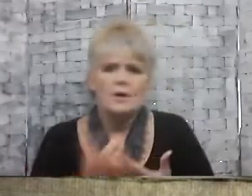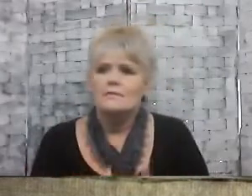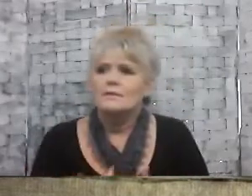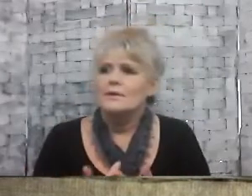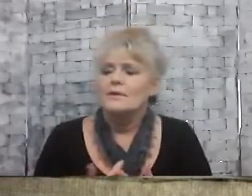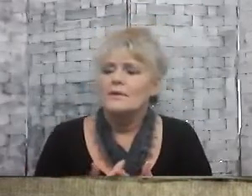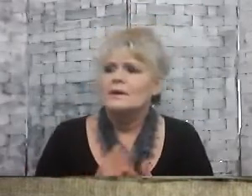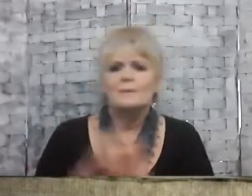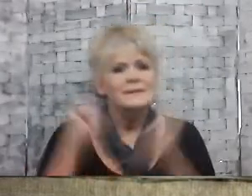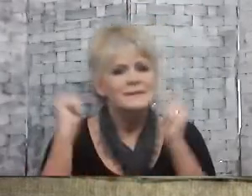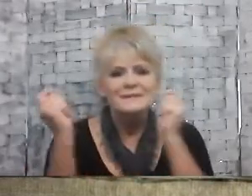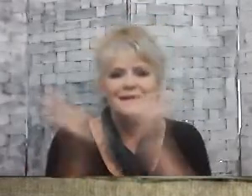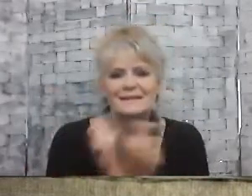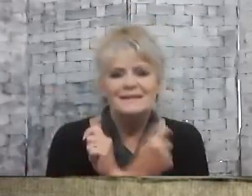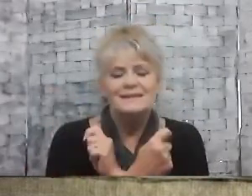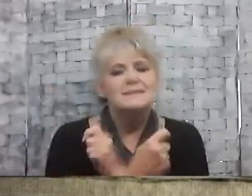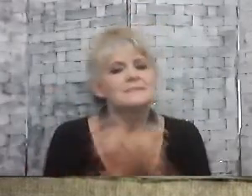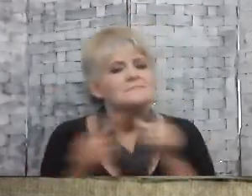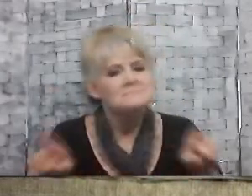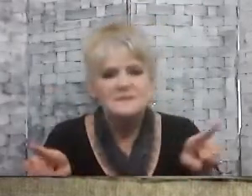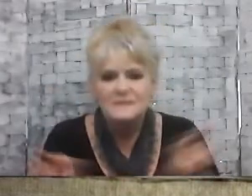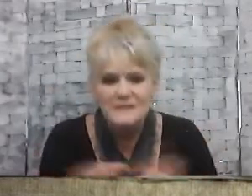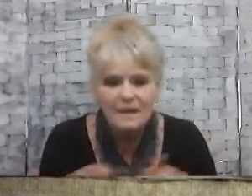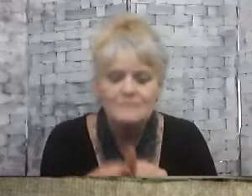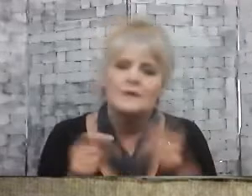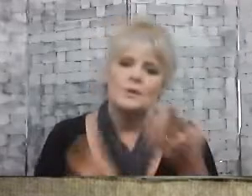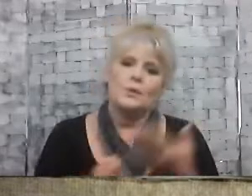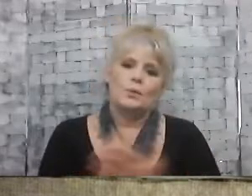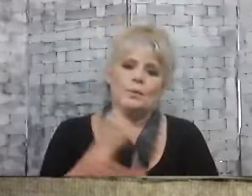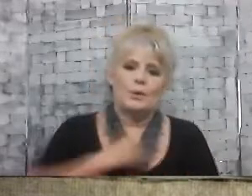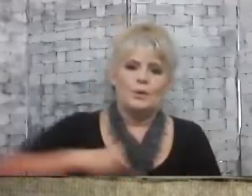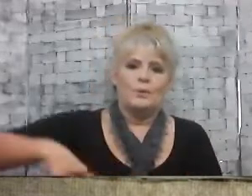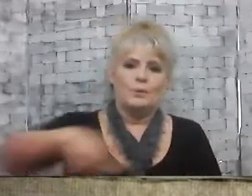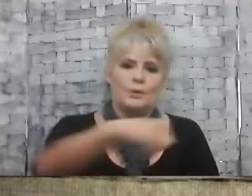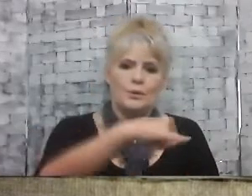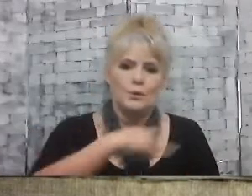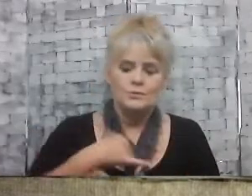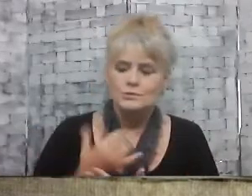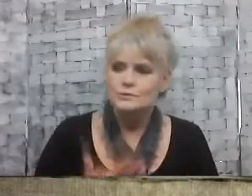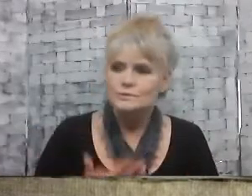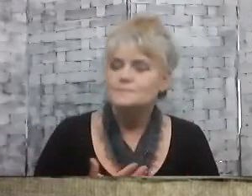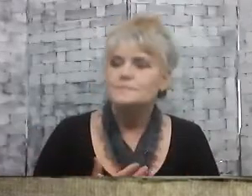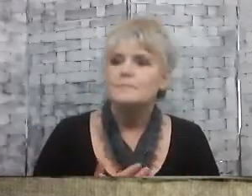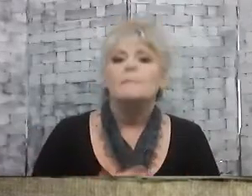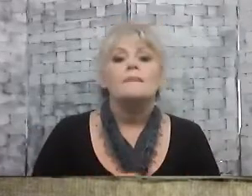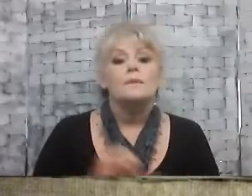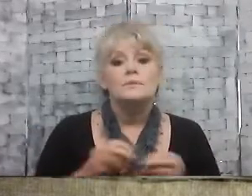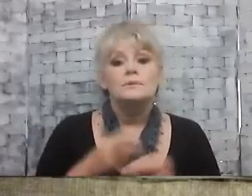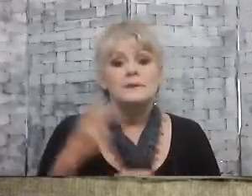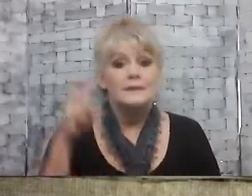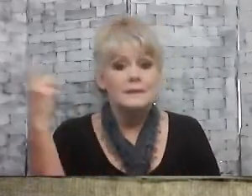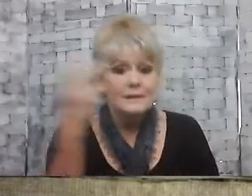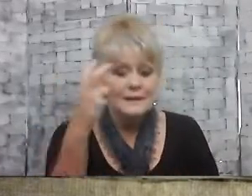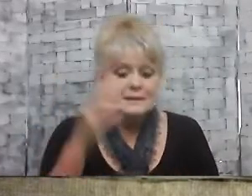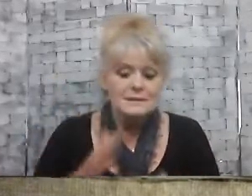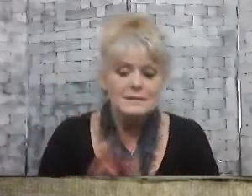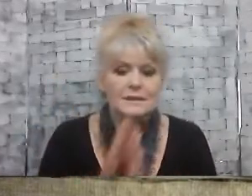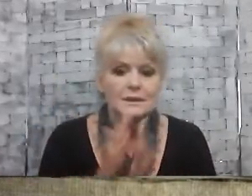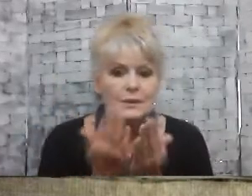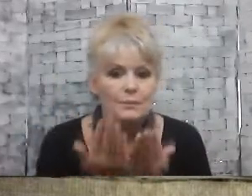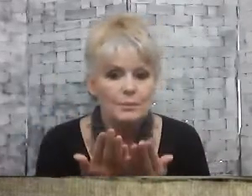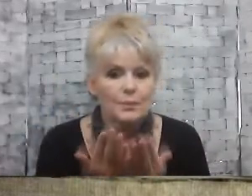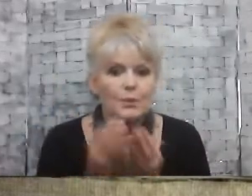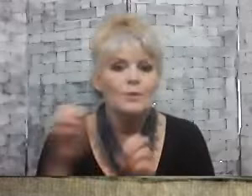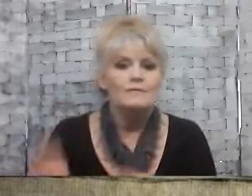anders is, verrassend anders. En vrienden, ek denk, dis deel van wat met mij en jou gaan gebeuren als ons deur die boek van Handelinge reis, dat ons